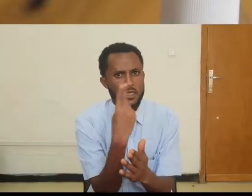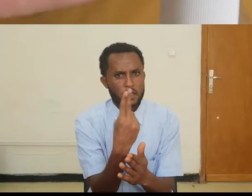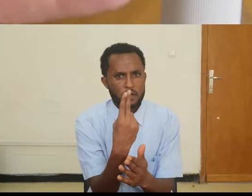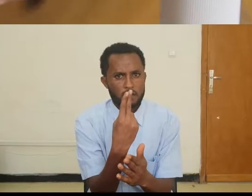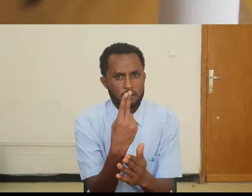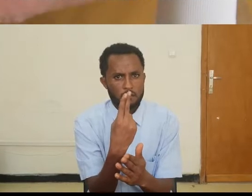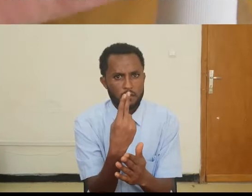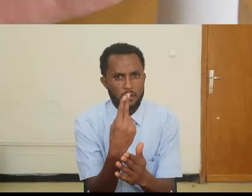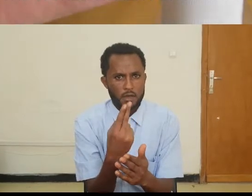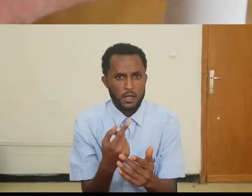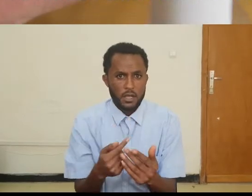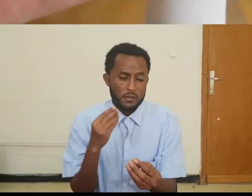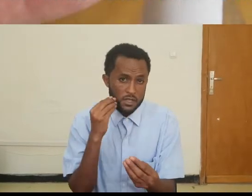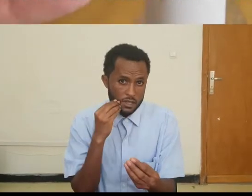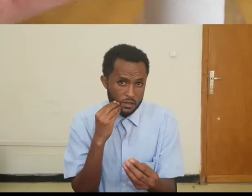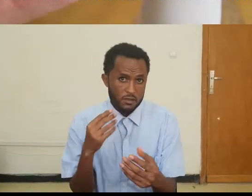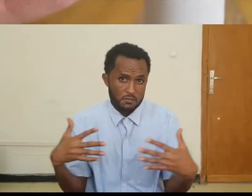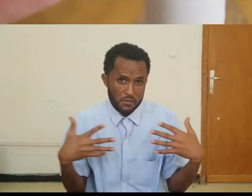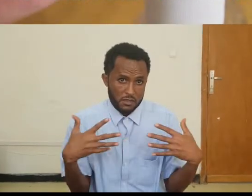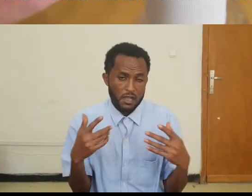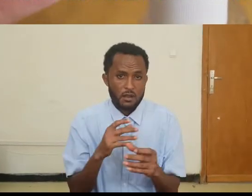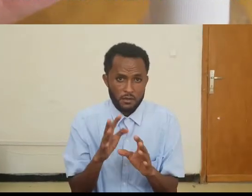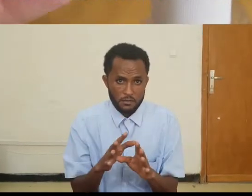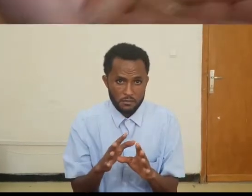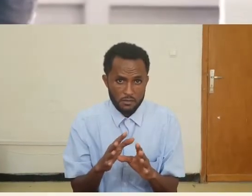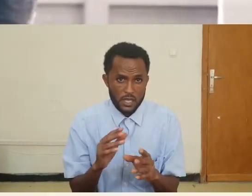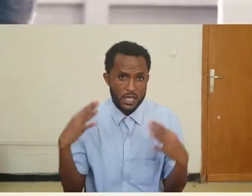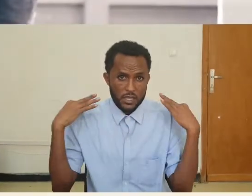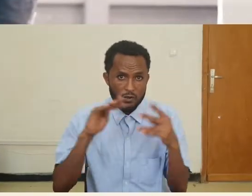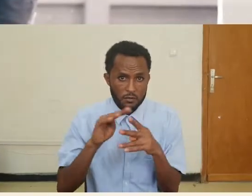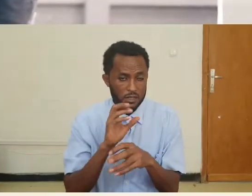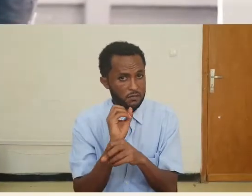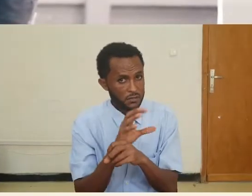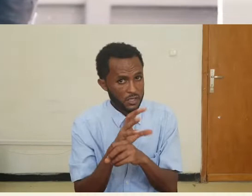እንጠይቃለን። አልኮል ወይም አልኮል ያላቸውን ሳኒታይዘሮች በአግባቡ መጠቀም።